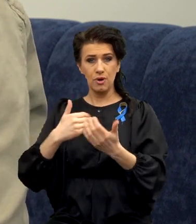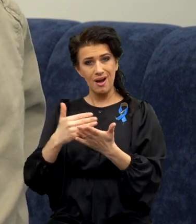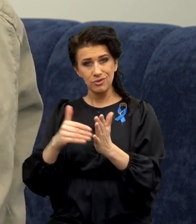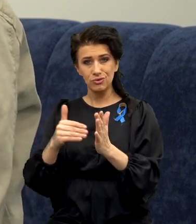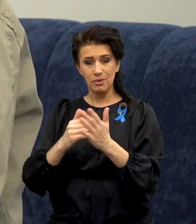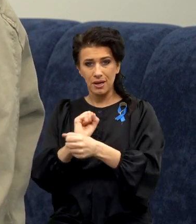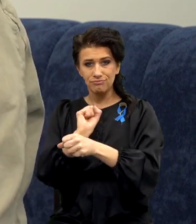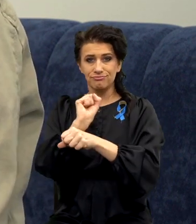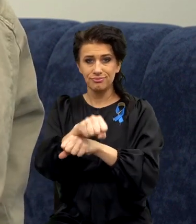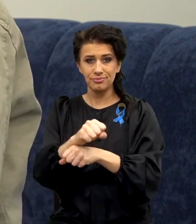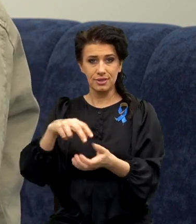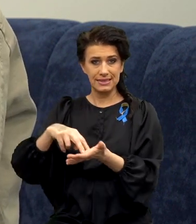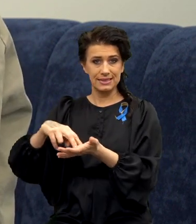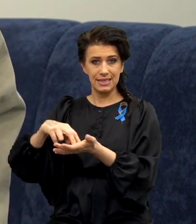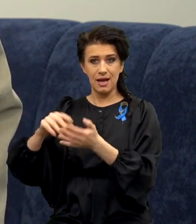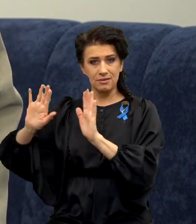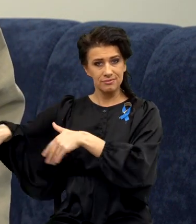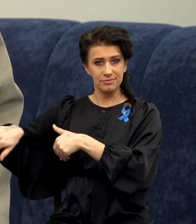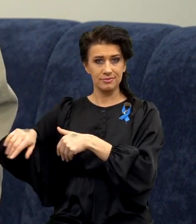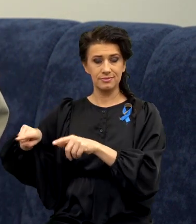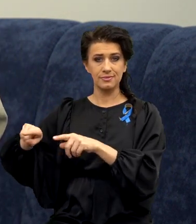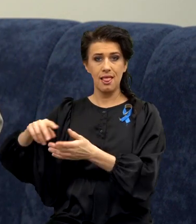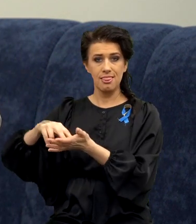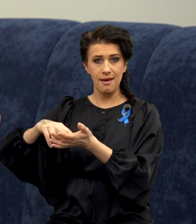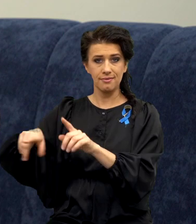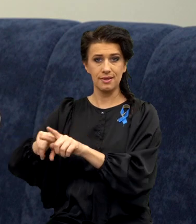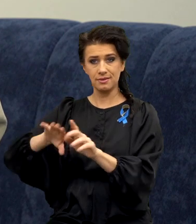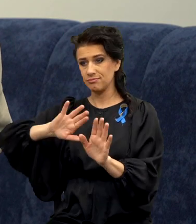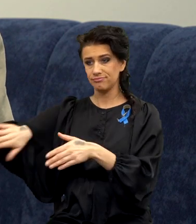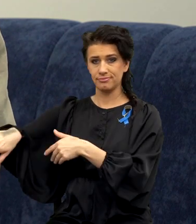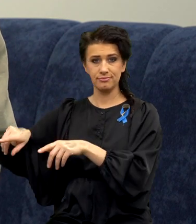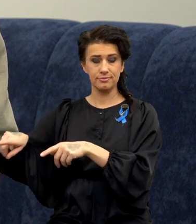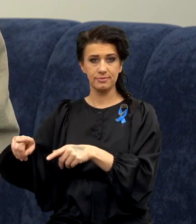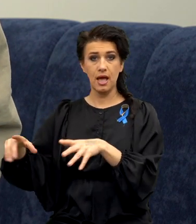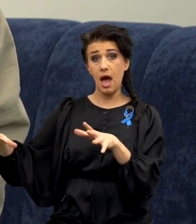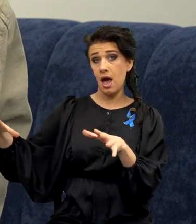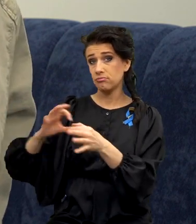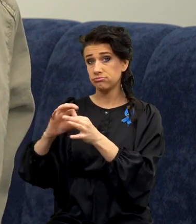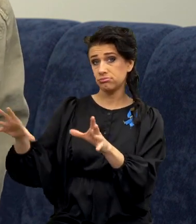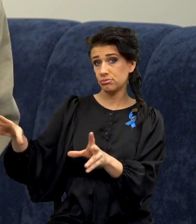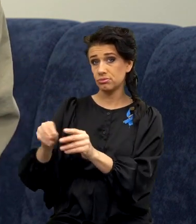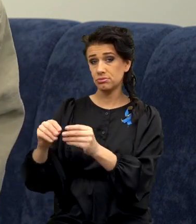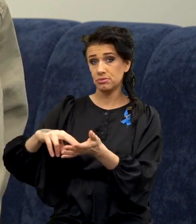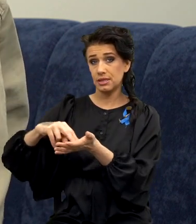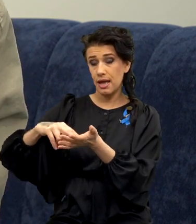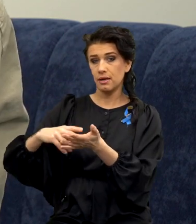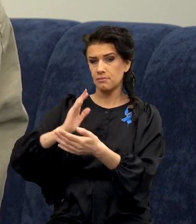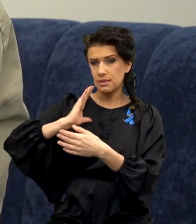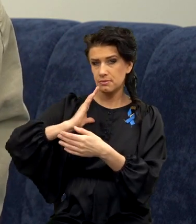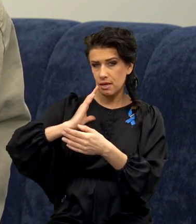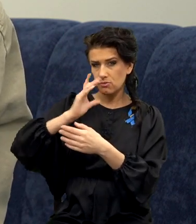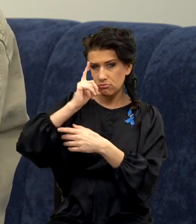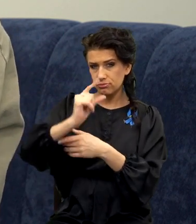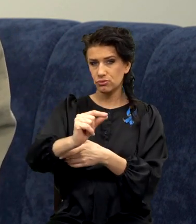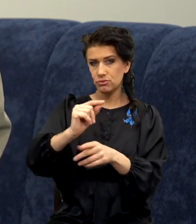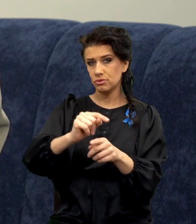stanie przezwyciężyć strach, lęk, albo wręcz razem z tym strachem i lękiem iść ku bezpieczeństwu, ku życiu.